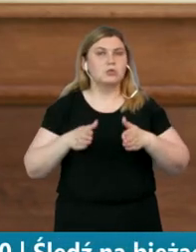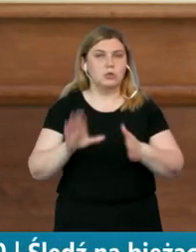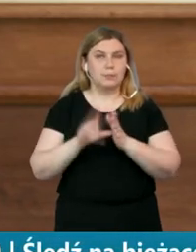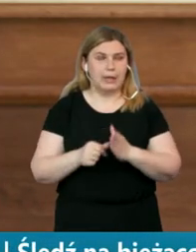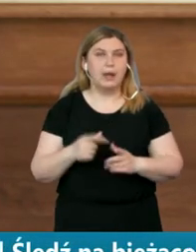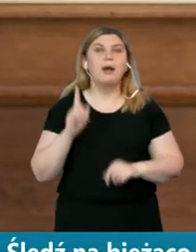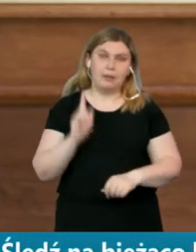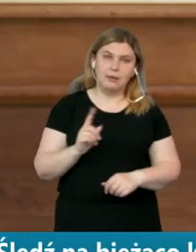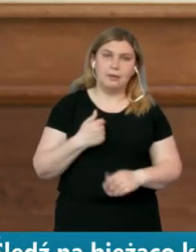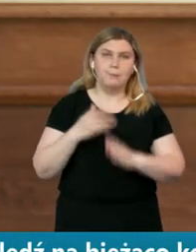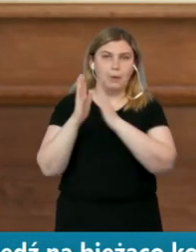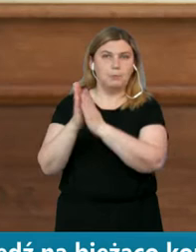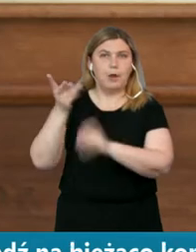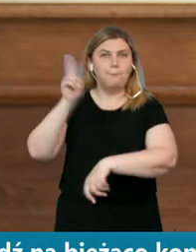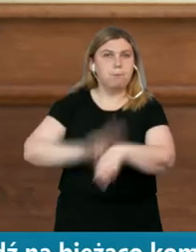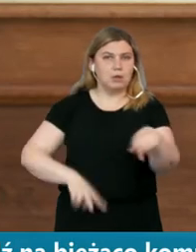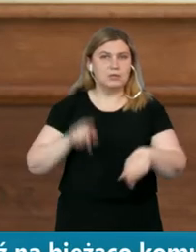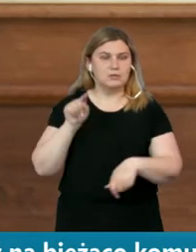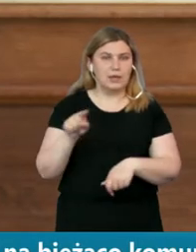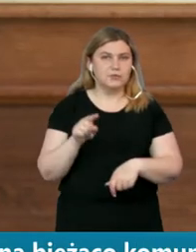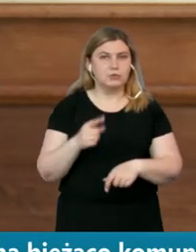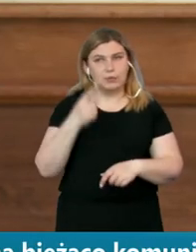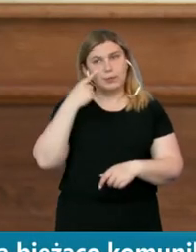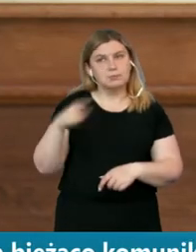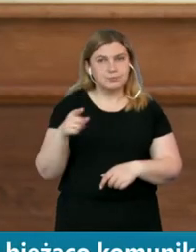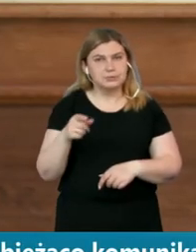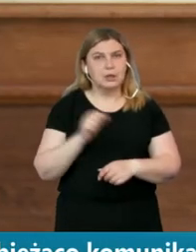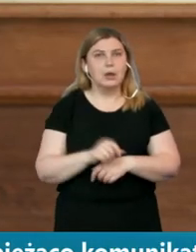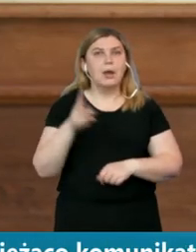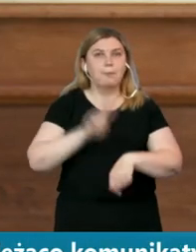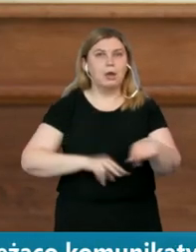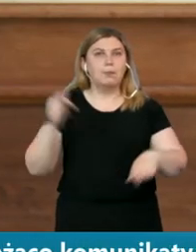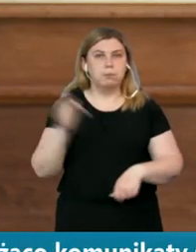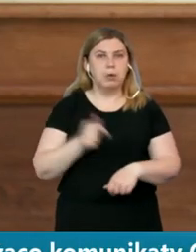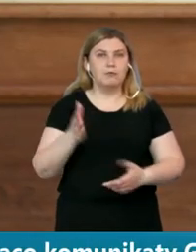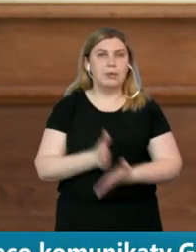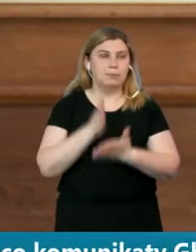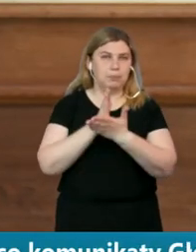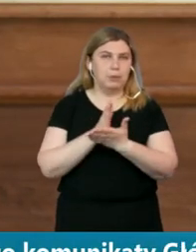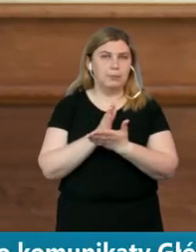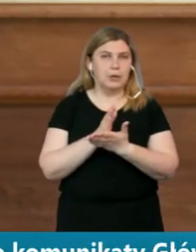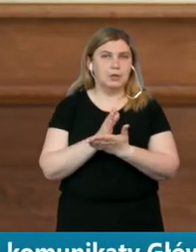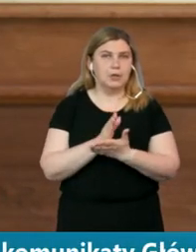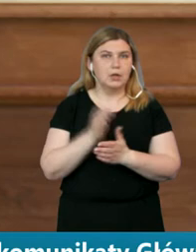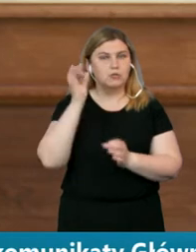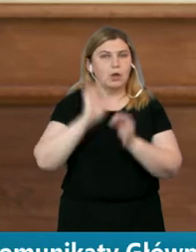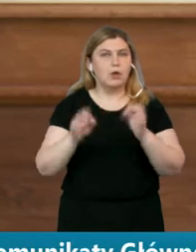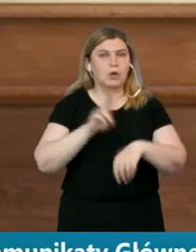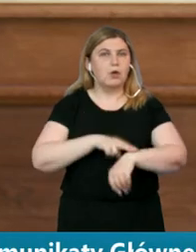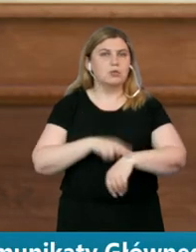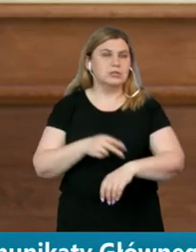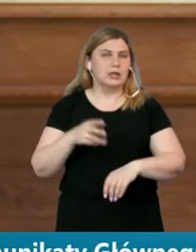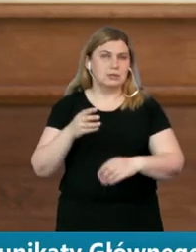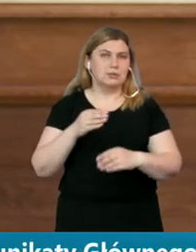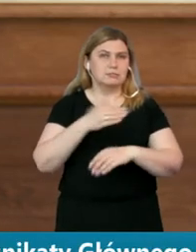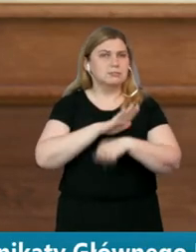oczywiście poprosimy policjantów, żeby zwrócili na to uwagę. Policja powinna tutaj rzeczywiście pomagać, szczególnie w godzinach szczytu, na kluczowych skrzyżowaniach,